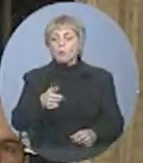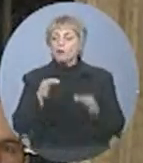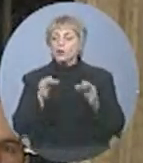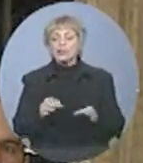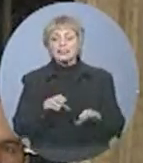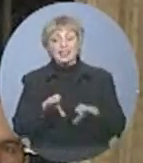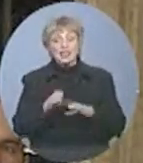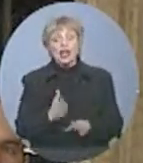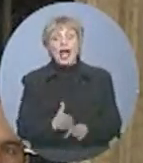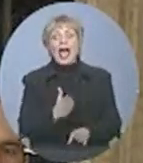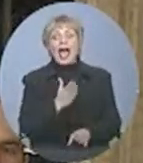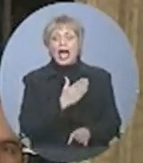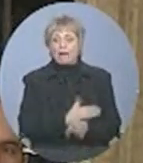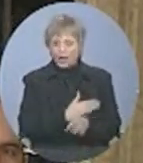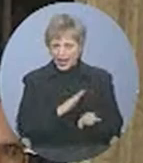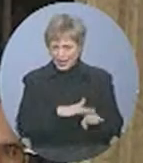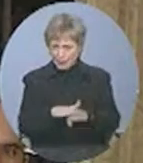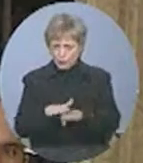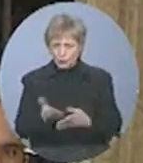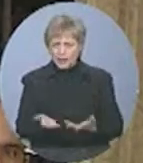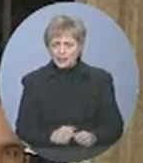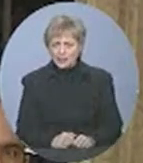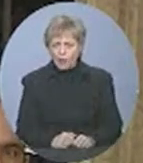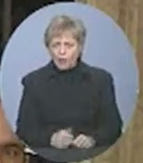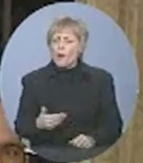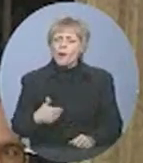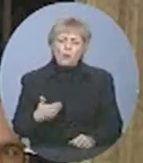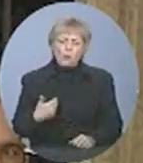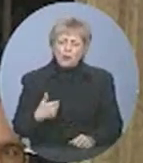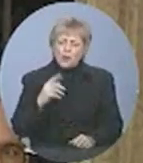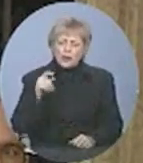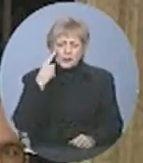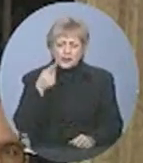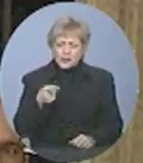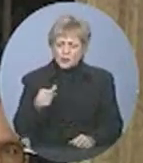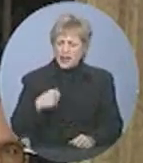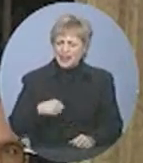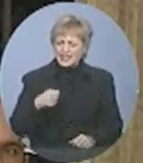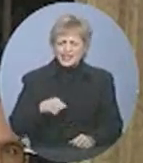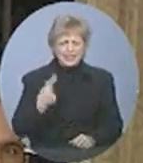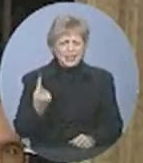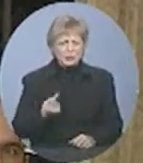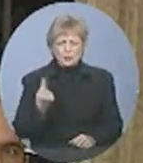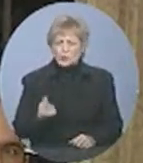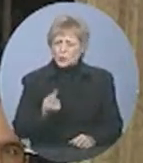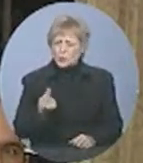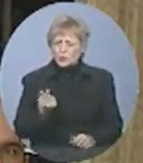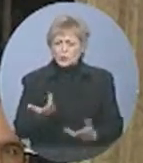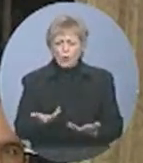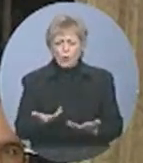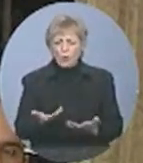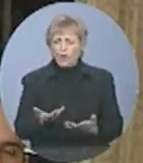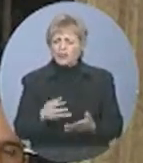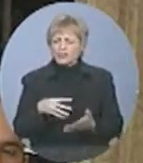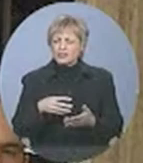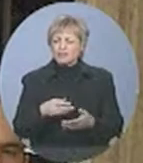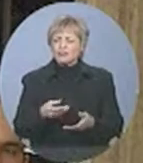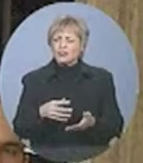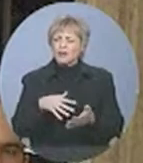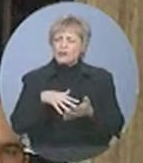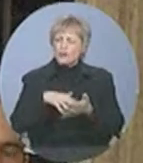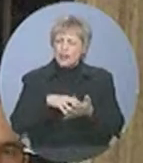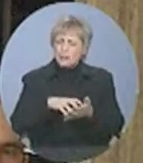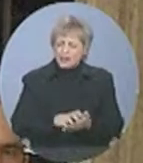d'agir avant les consultations. Pourquoi le gouvernement tente-t-il d'enfoncer l'affaiblissement des